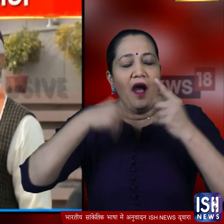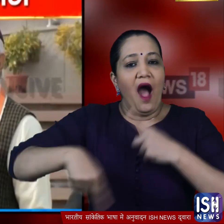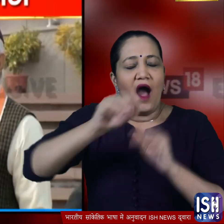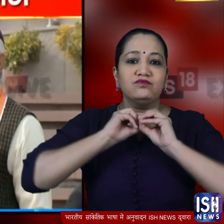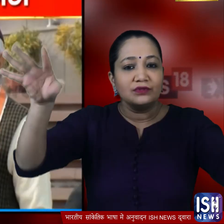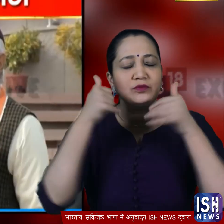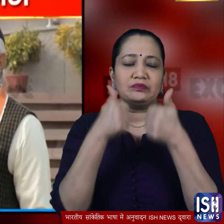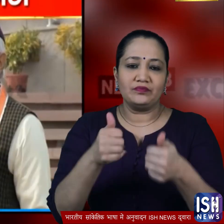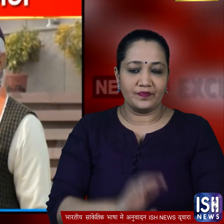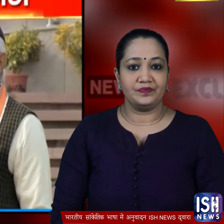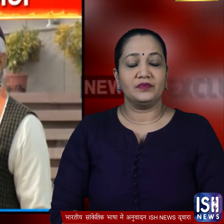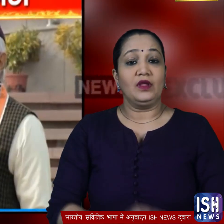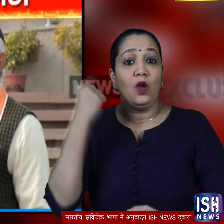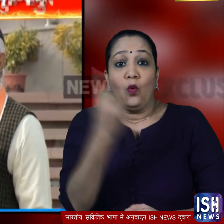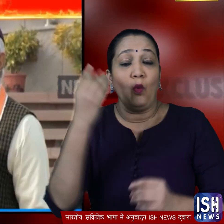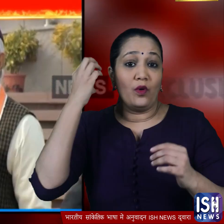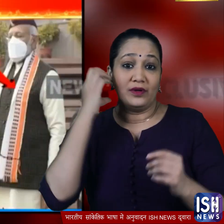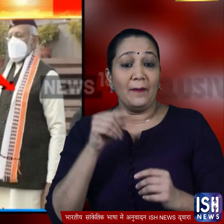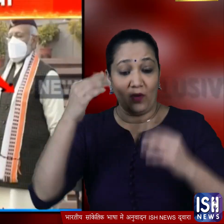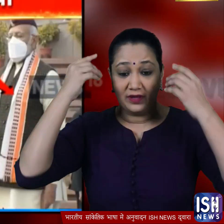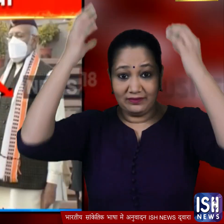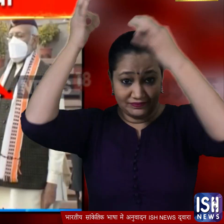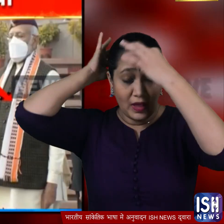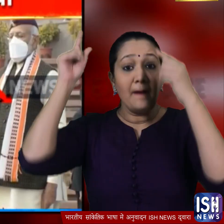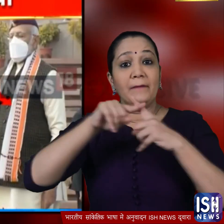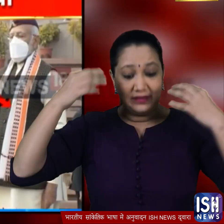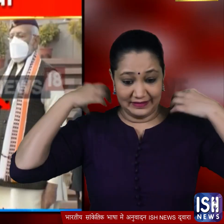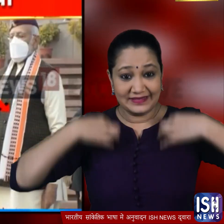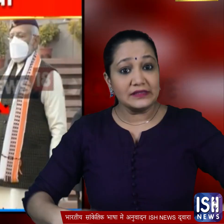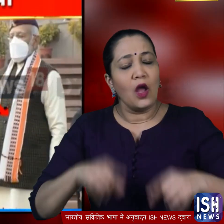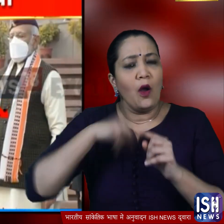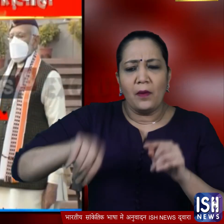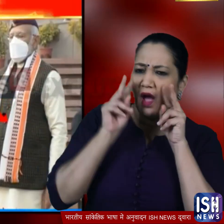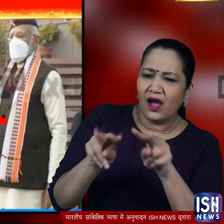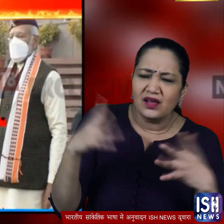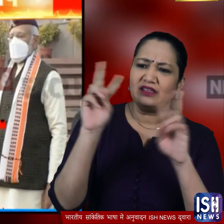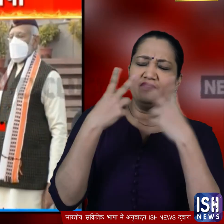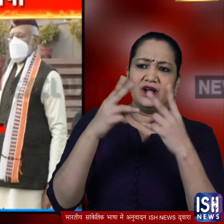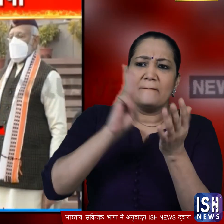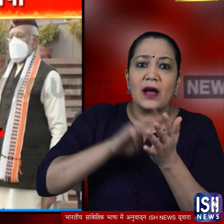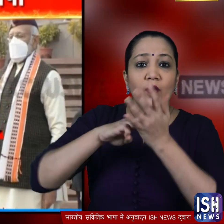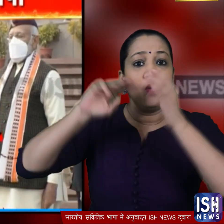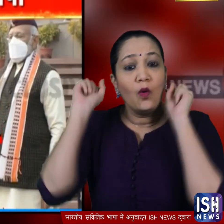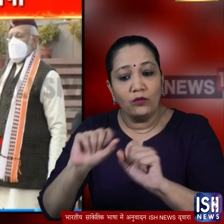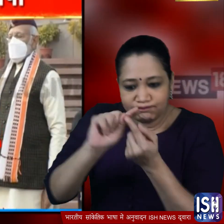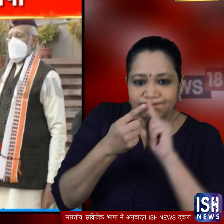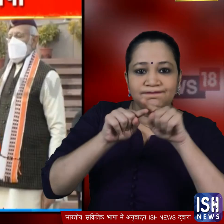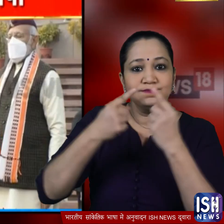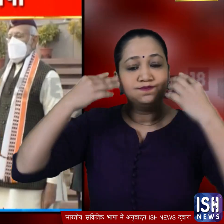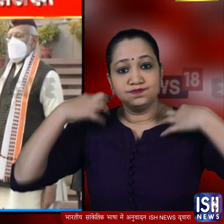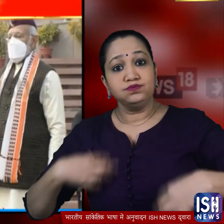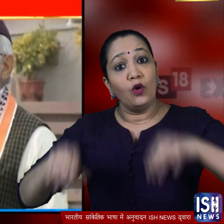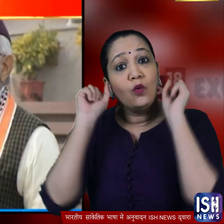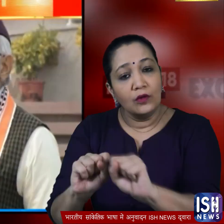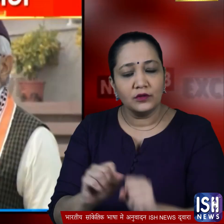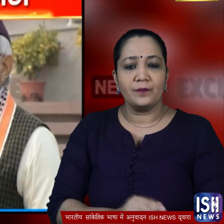अदा किया। गणतंत्र दिवस पर केवल प्रधानमंत्री की टोपी नहीं बल्कि उनके गमछे ने भी लोगों का ध्यान खींचा, क्योंकि उन्होंने मणिपुर का पारंपरिक बुना हुआ